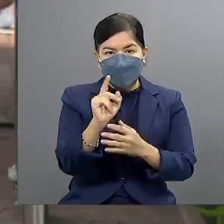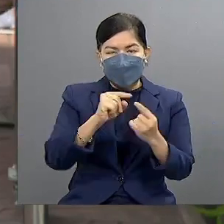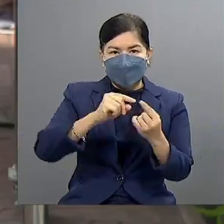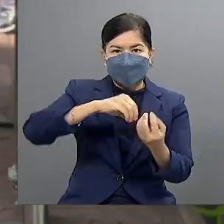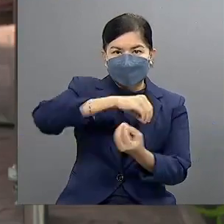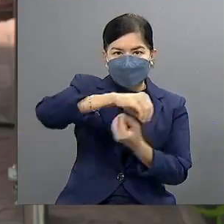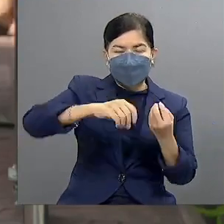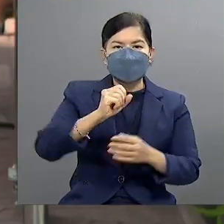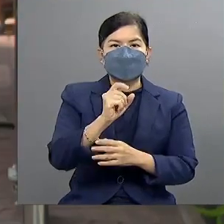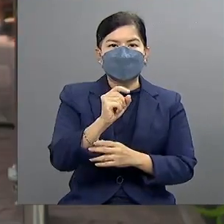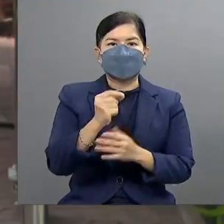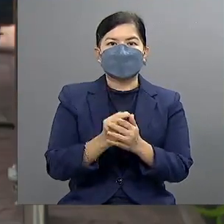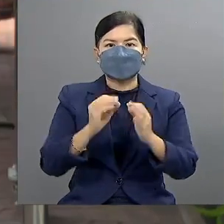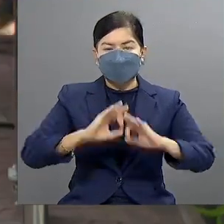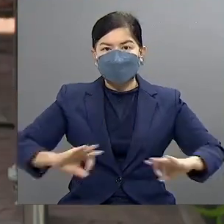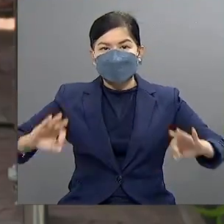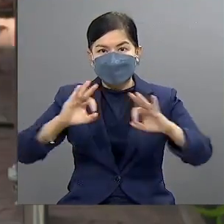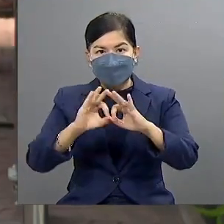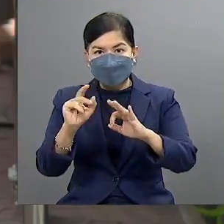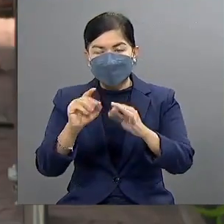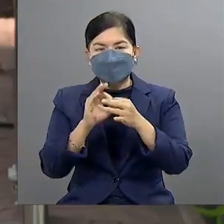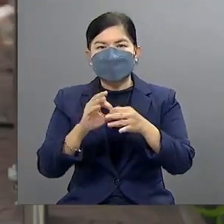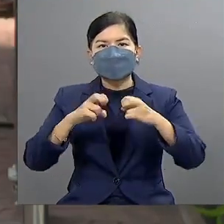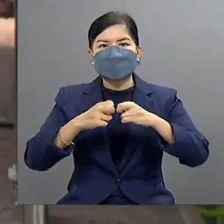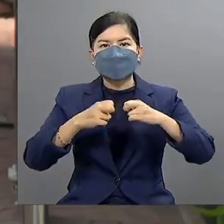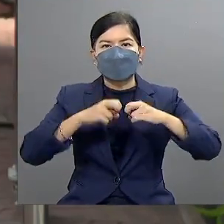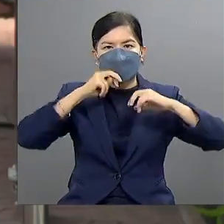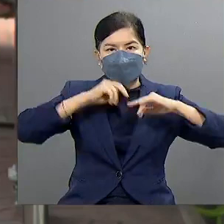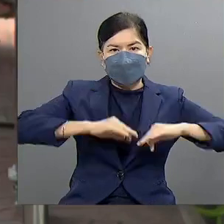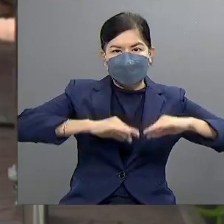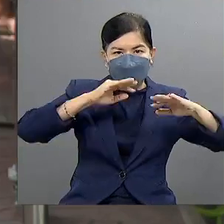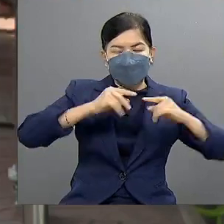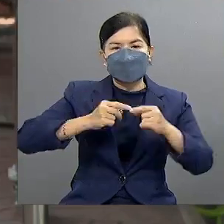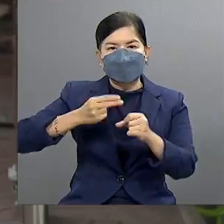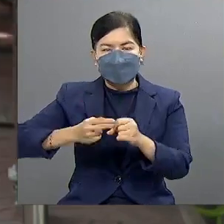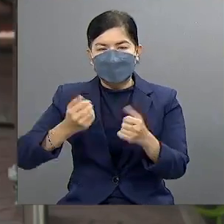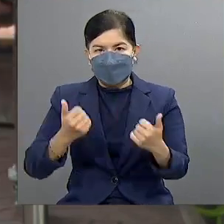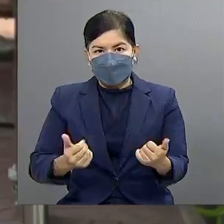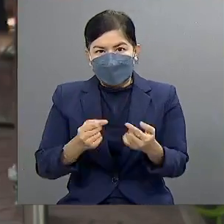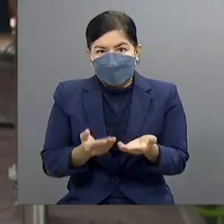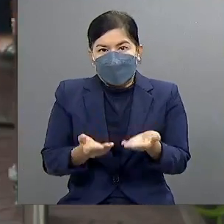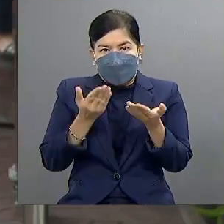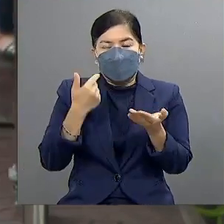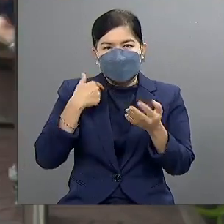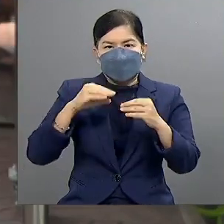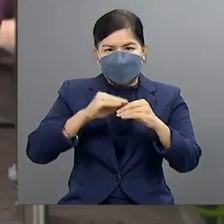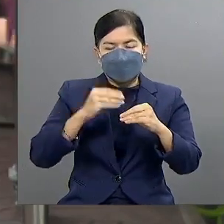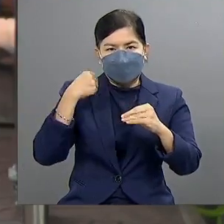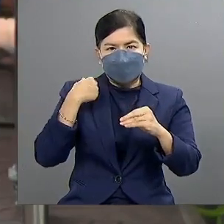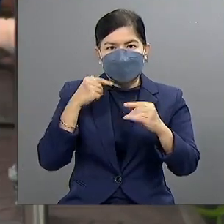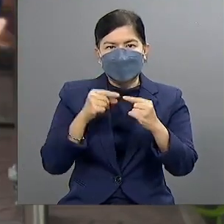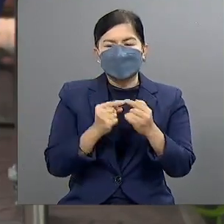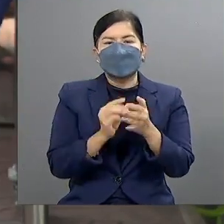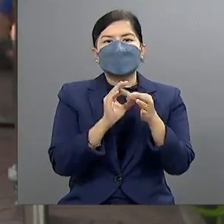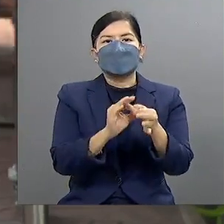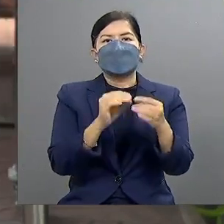เรื่องนึงที่สำคัญเลยคือน้ำท่วมนะคะแล้วก็ราคาน้ำมันที่มันมีแนวโน้มจะปรับตัวมากขึ้นมันก็ไปฉุดรั้งเรื่องของการใช้จ่